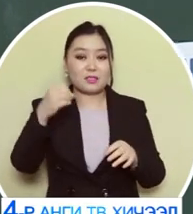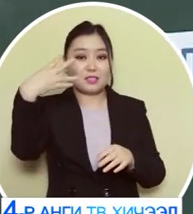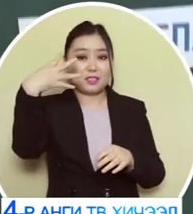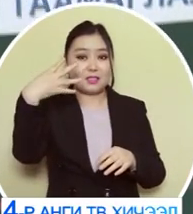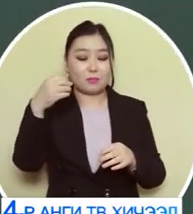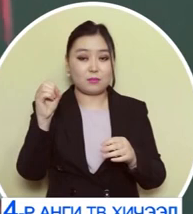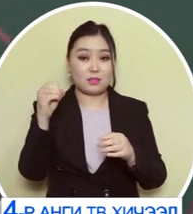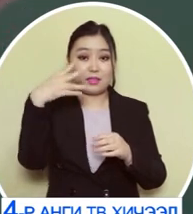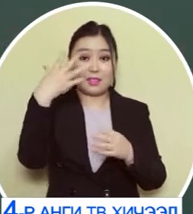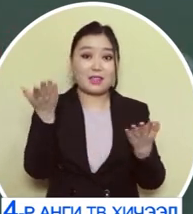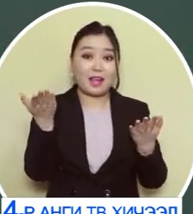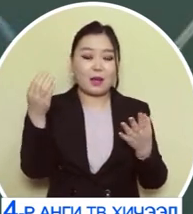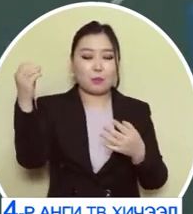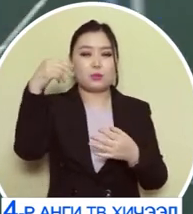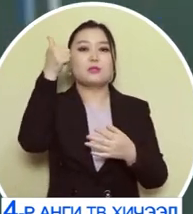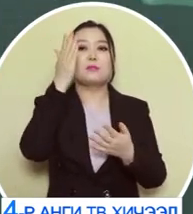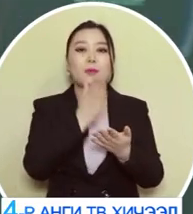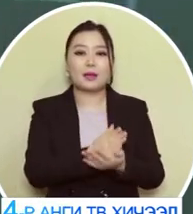жанама тексеріп көрейік.